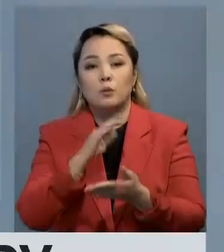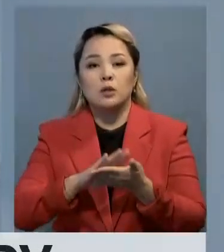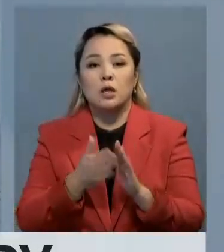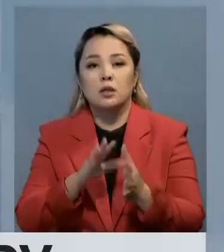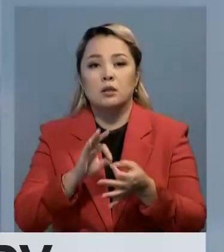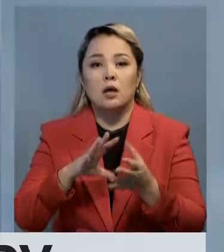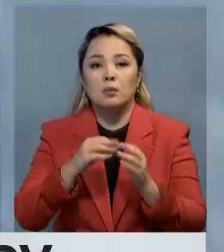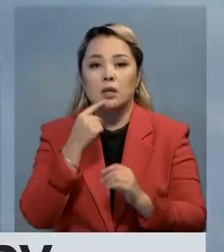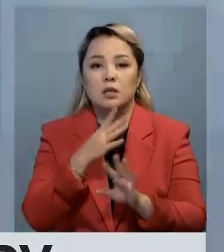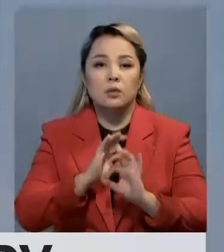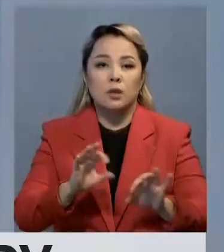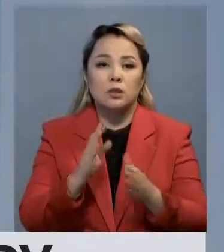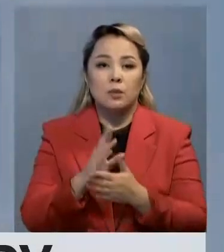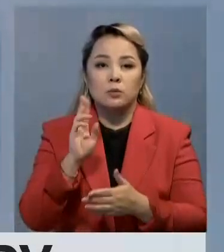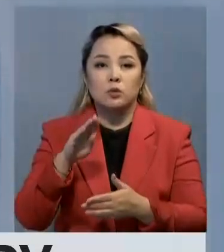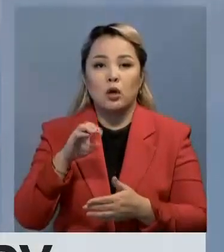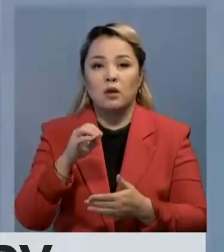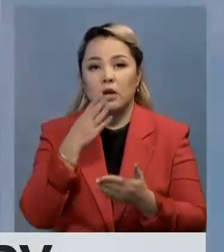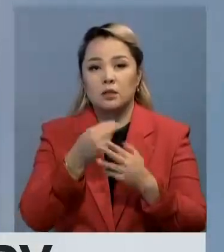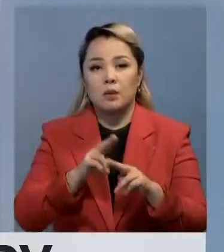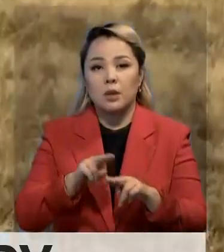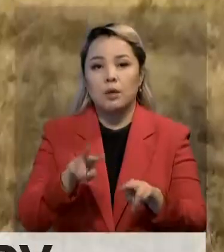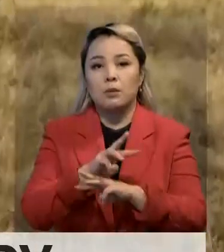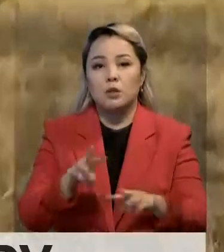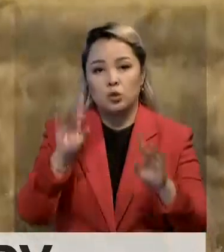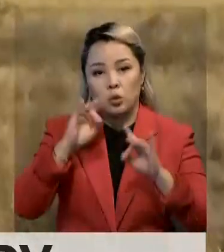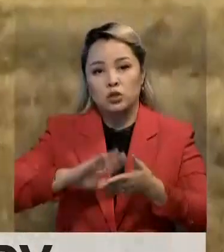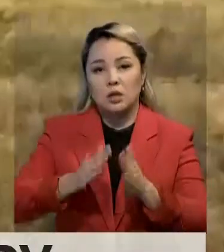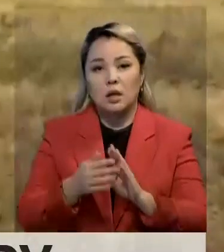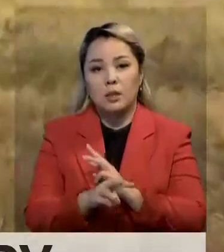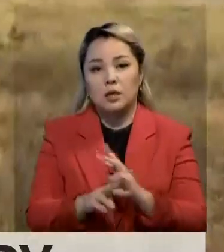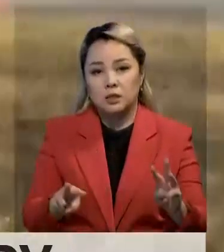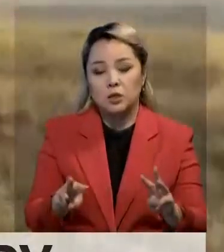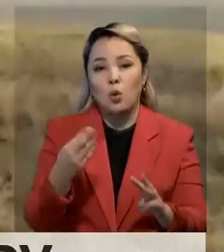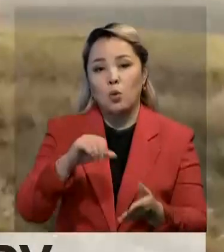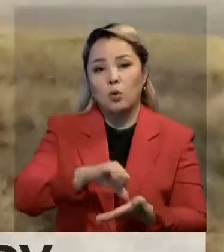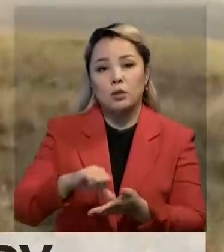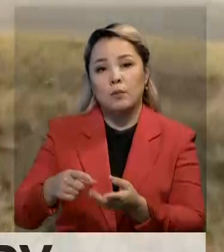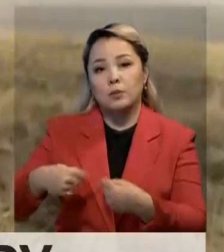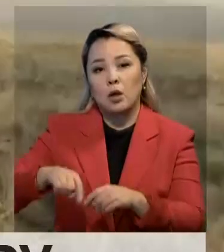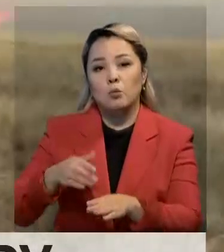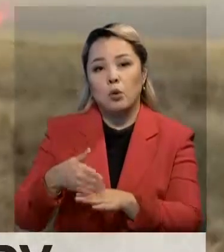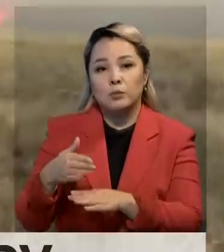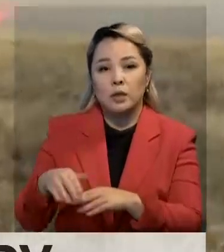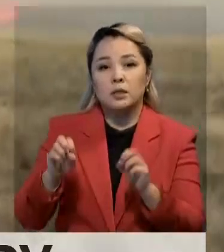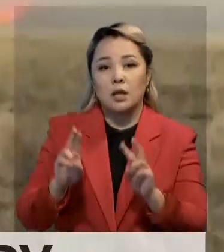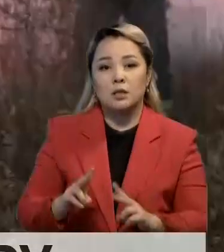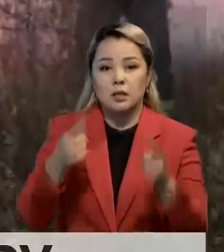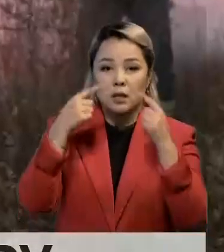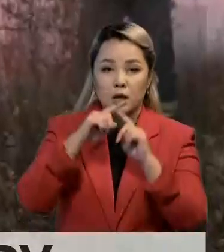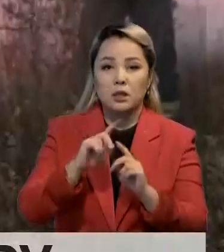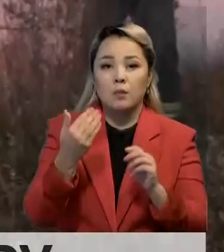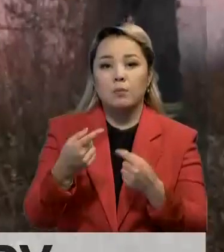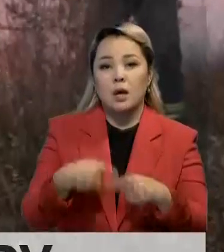жағдайы туралы да есеп берді. Қасым Жомарт Тоқаев премьер-министрге төтенше жағдайлар министрлігінің өңірлік бөлімшелерін арнаулы техникамен